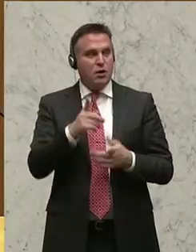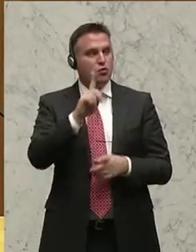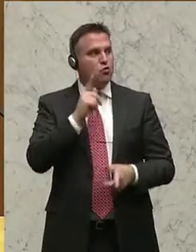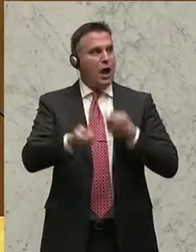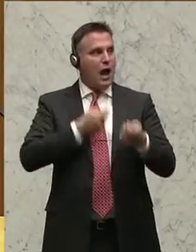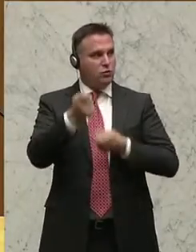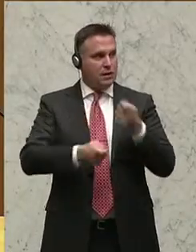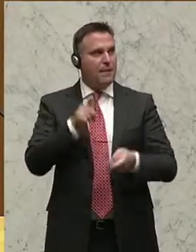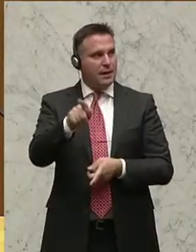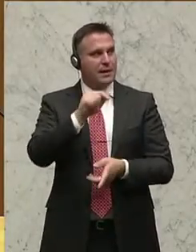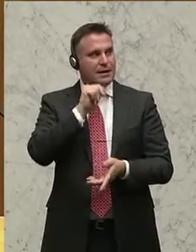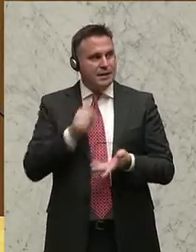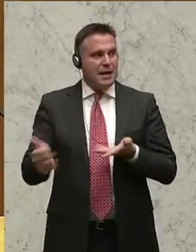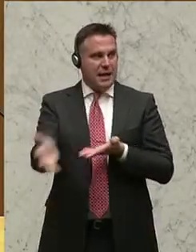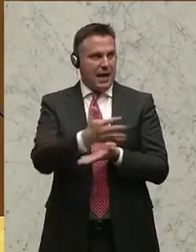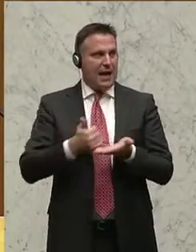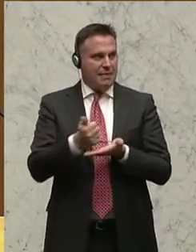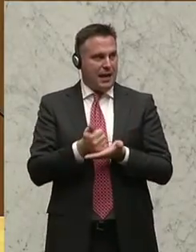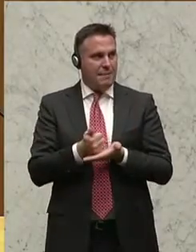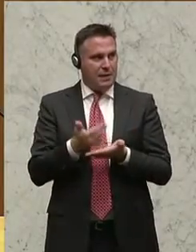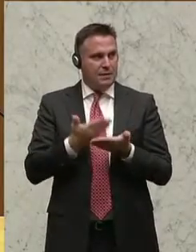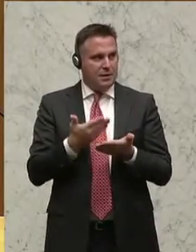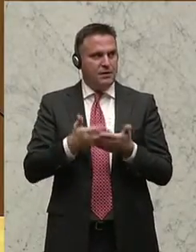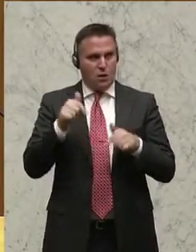nicht einnehmen müssen. In Österreich